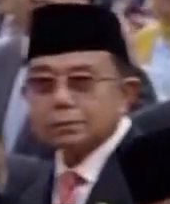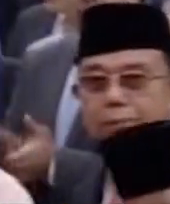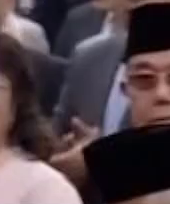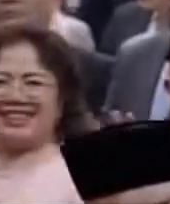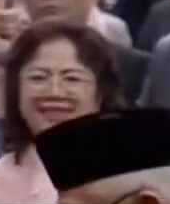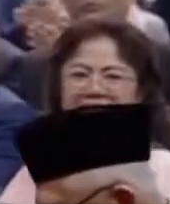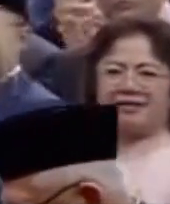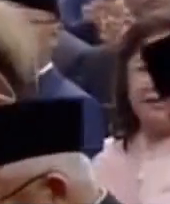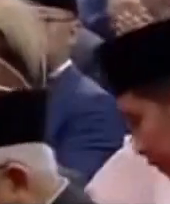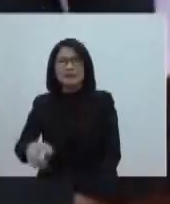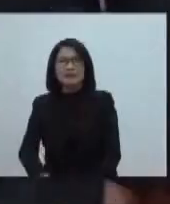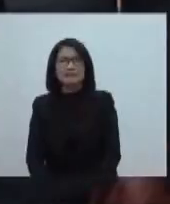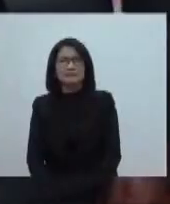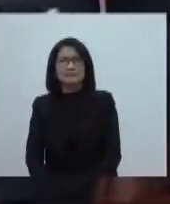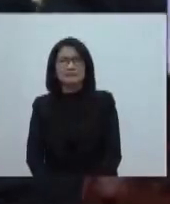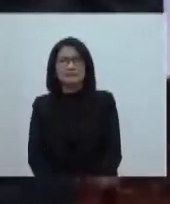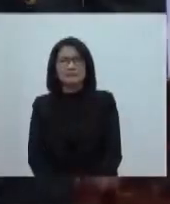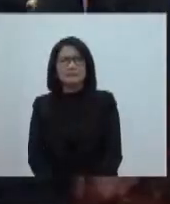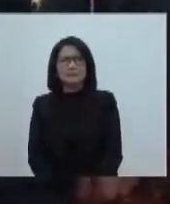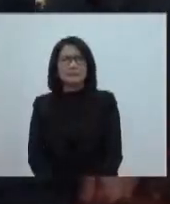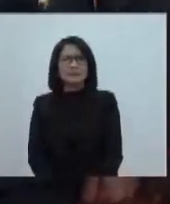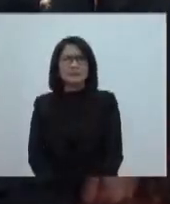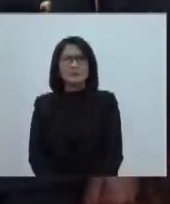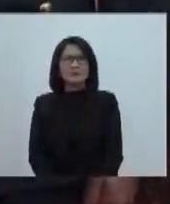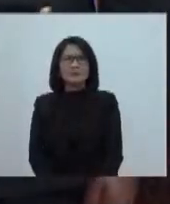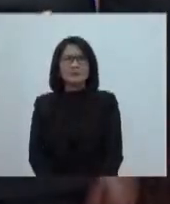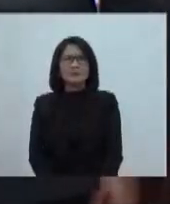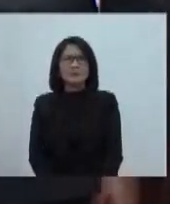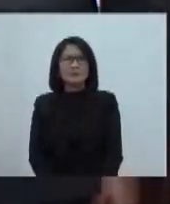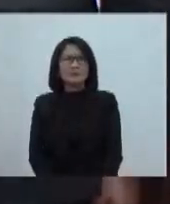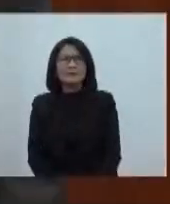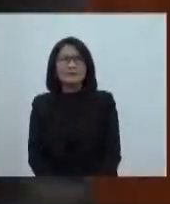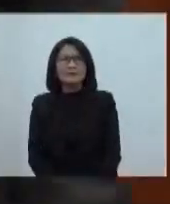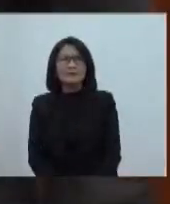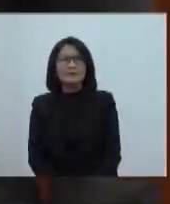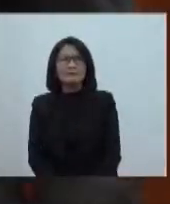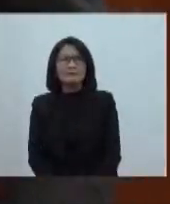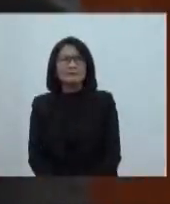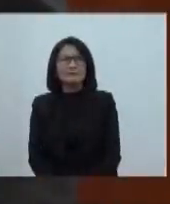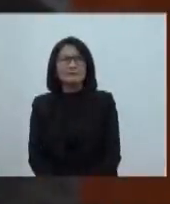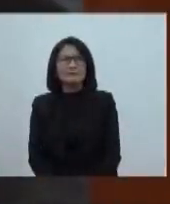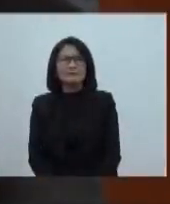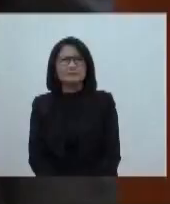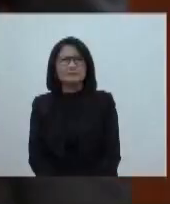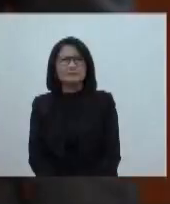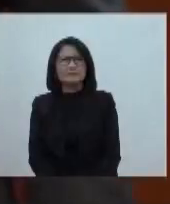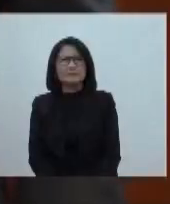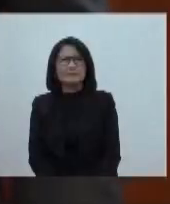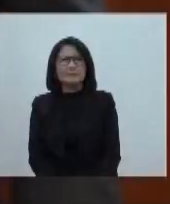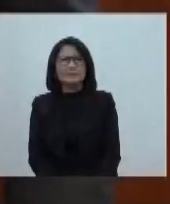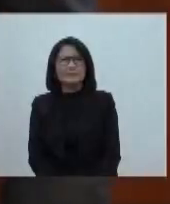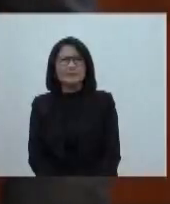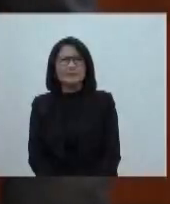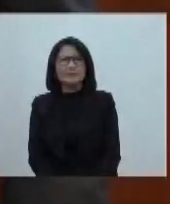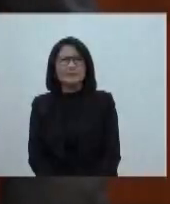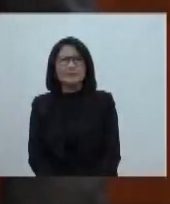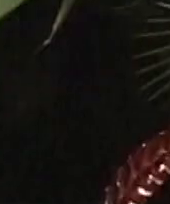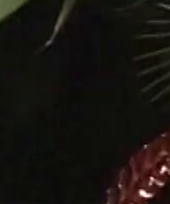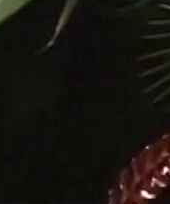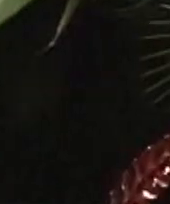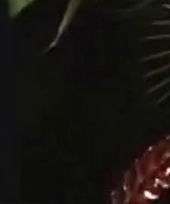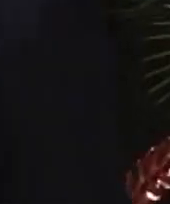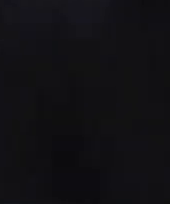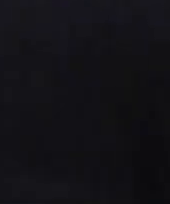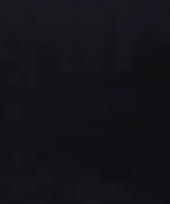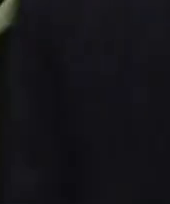沃蓄势接替佐科威，开启未来5年的总统任期。而除了他以外，37岁的副总统吉伯朗也同时宣誓就